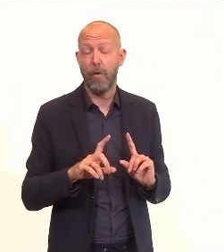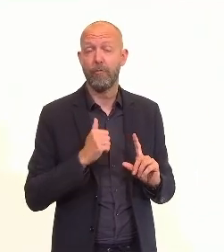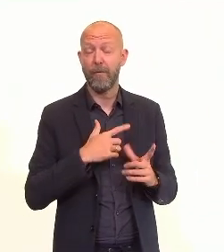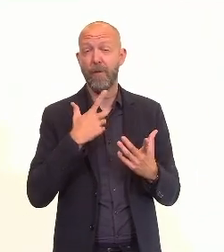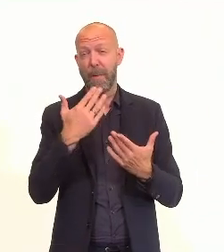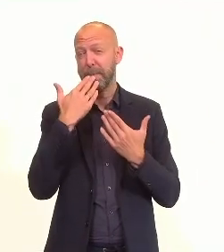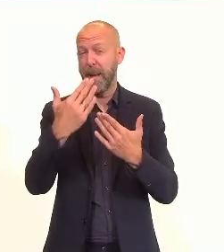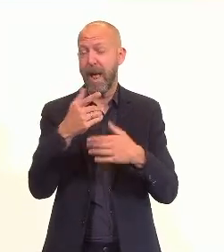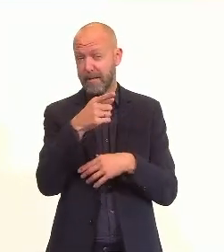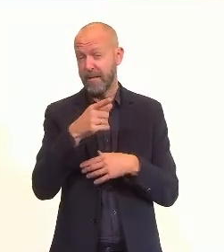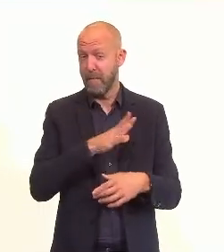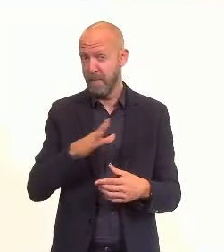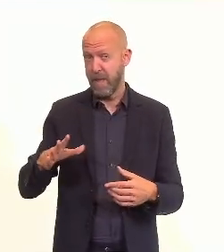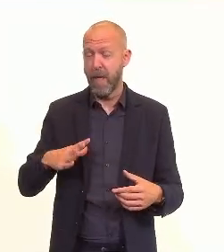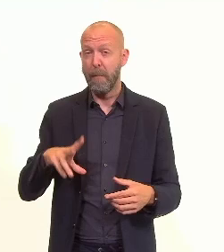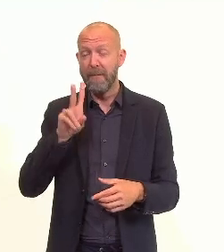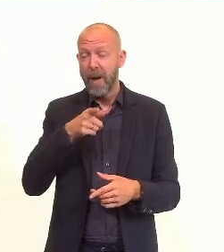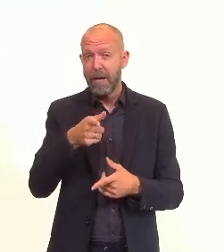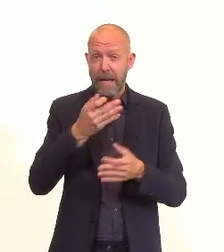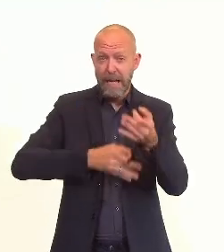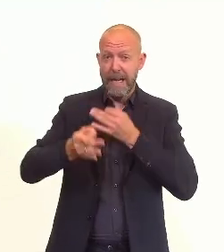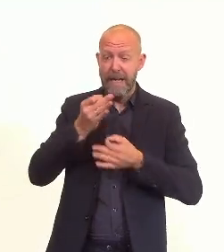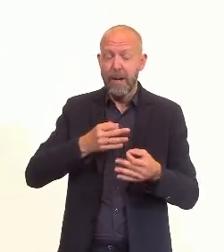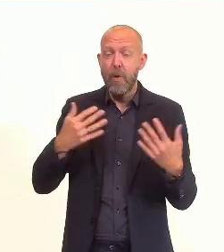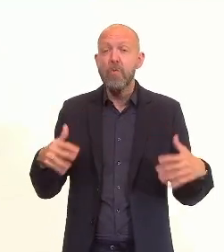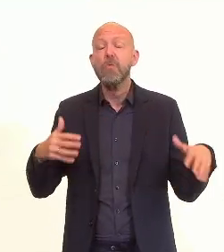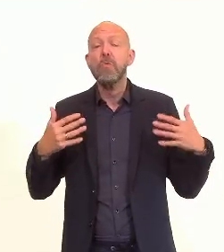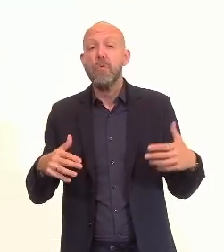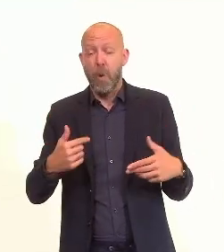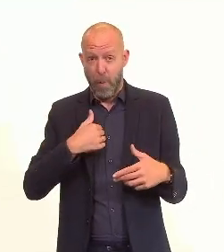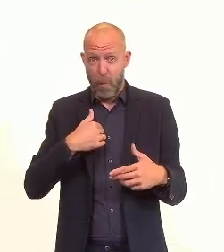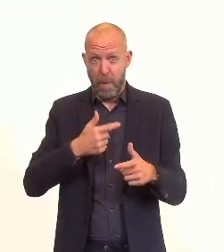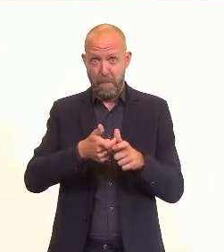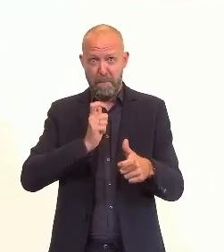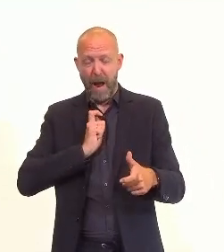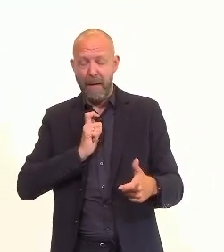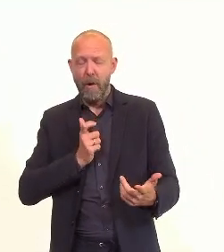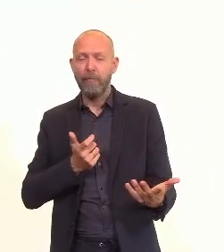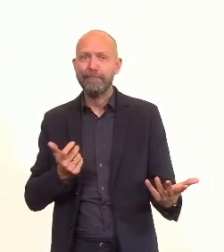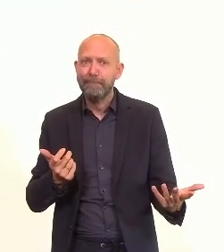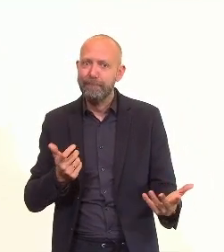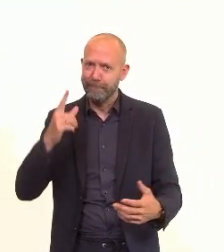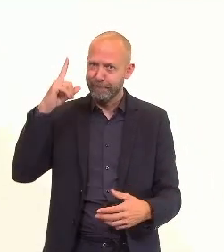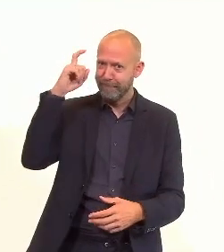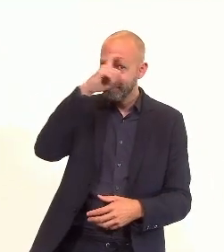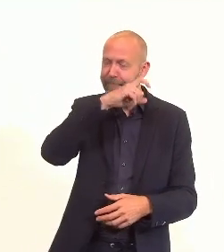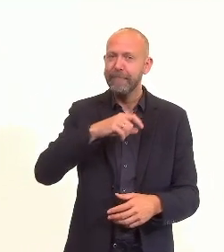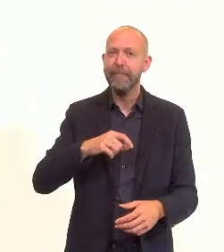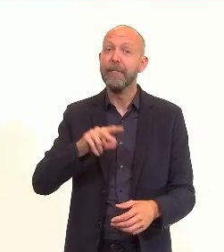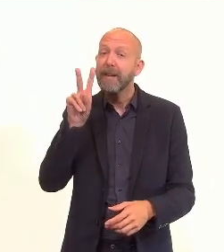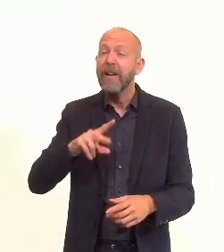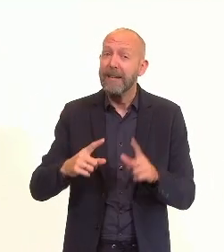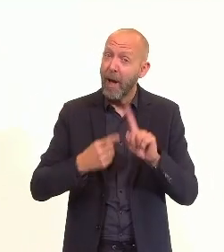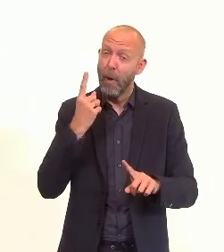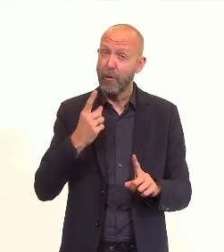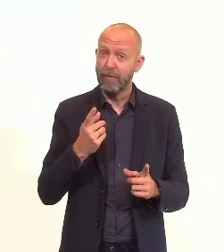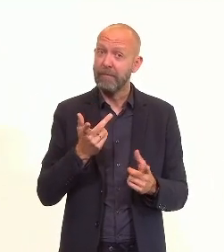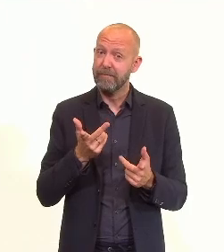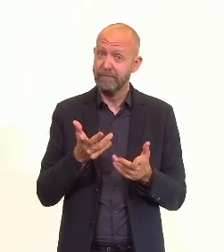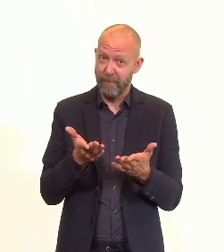très bien dit les choses, ça va être difficile de passer après vous. C'est important, effectivement, c'est vous,